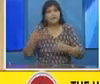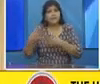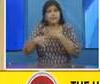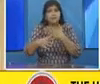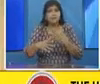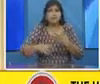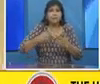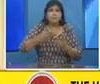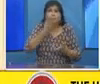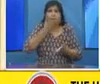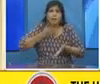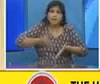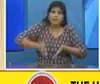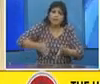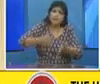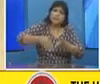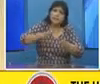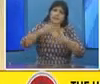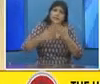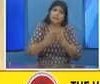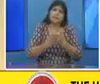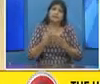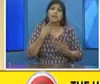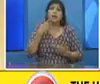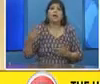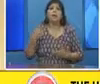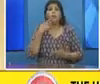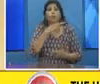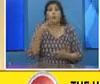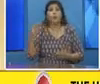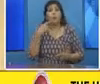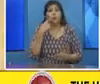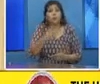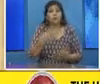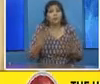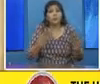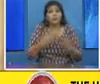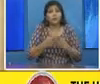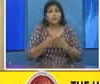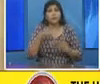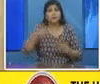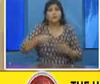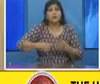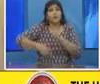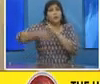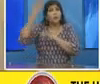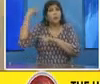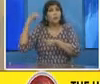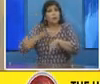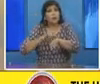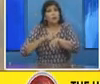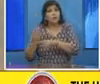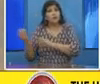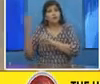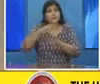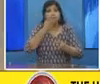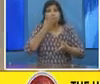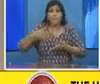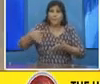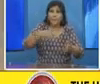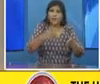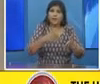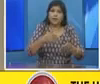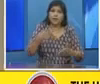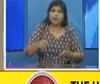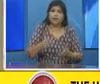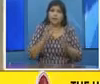कल बहती क्या कहती गंगा धारा। युग से बहता आता